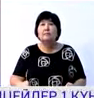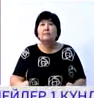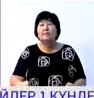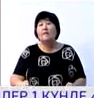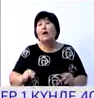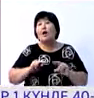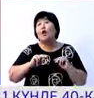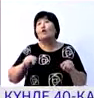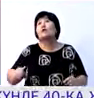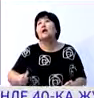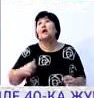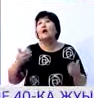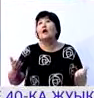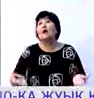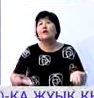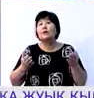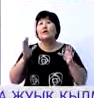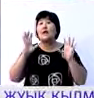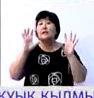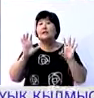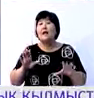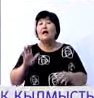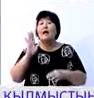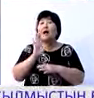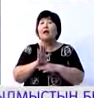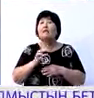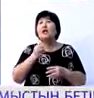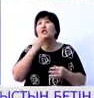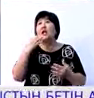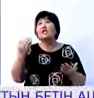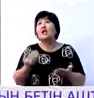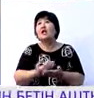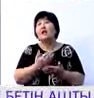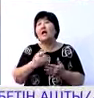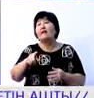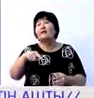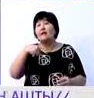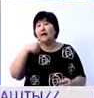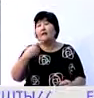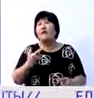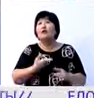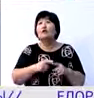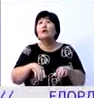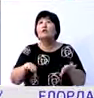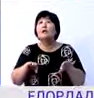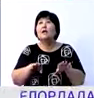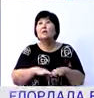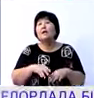Ұстаз мәртебесін көтеру заңы қабылданып жатқан жөнінде жақсы жаңалықтар айтылды. Сонымен бірге